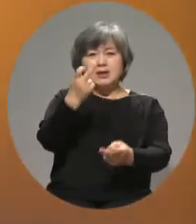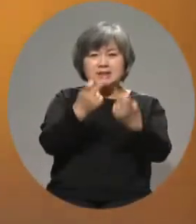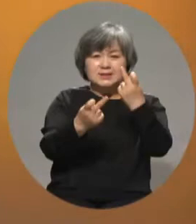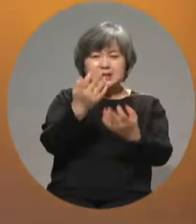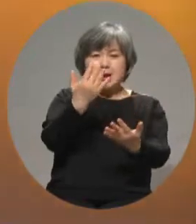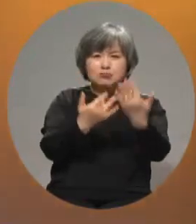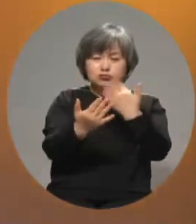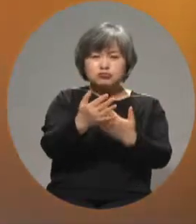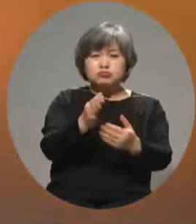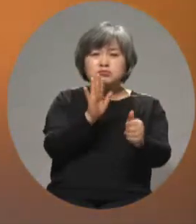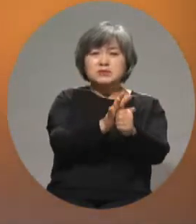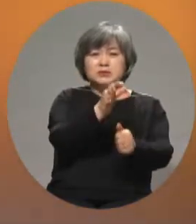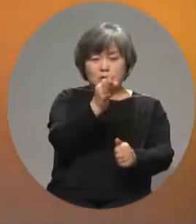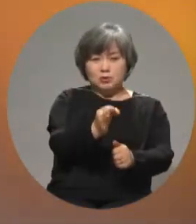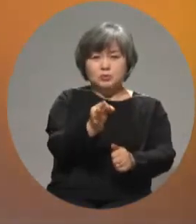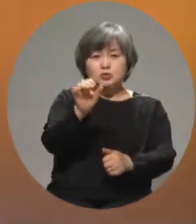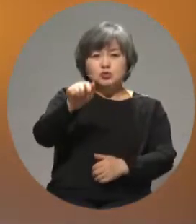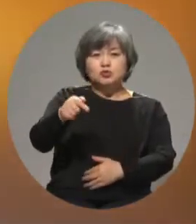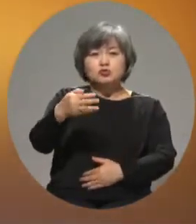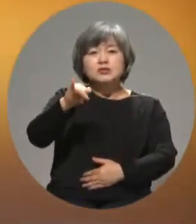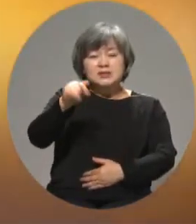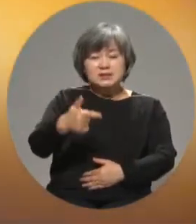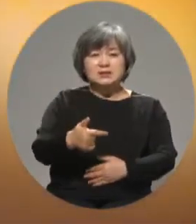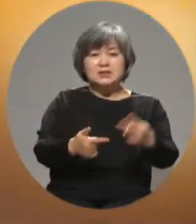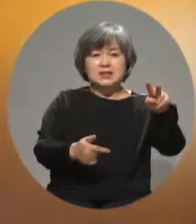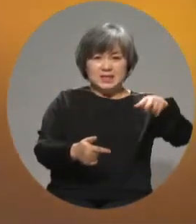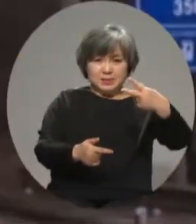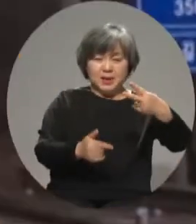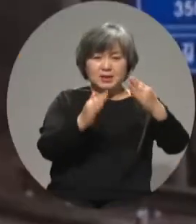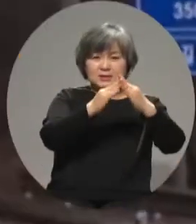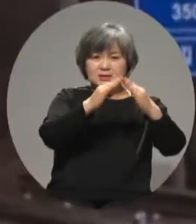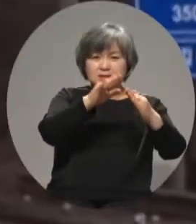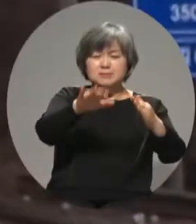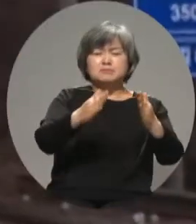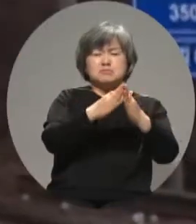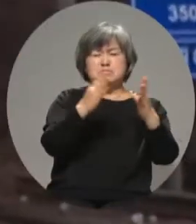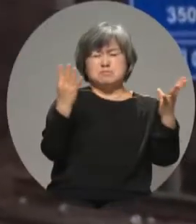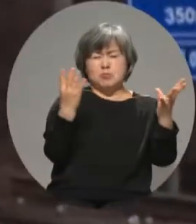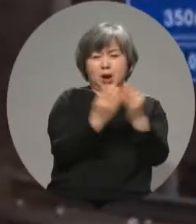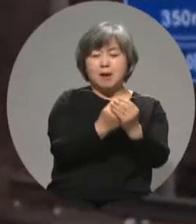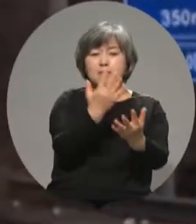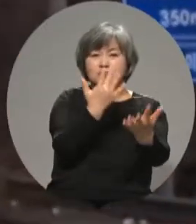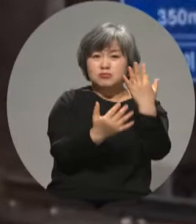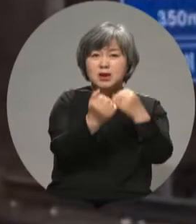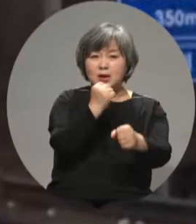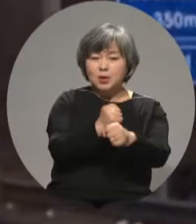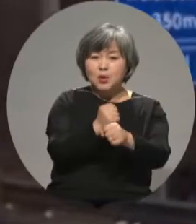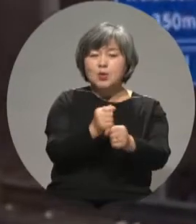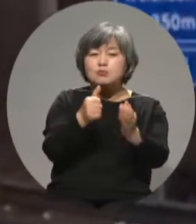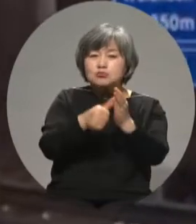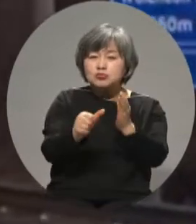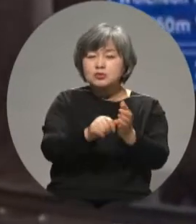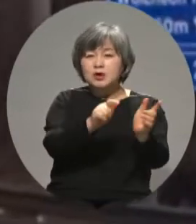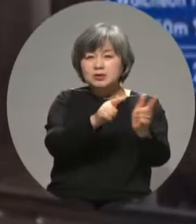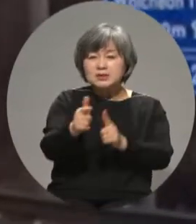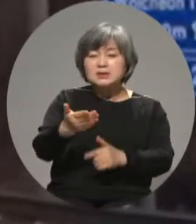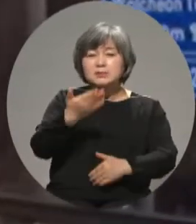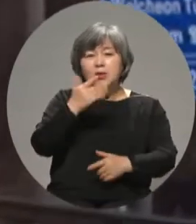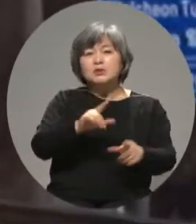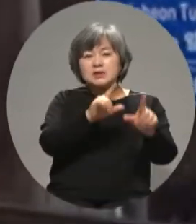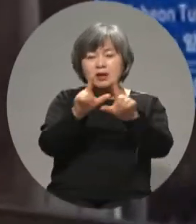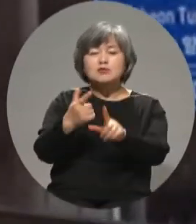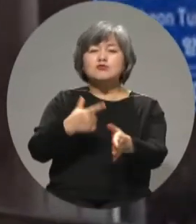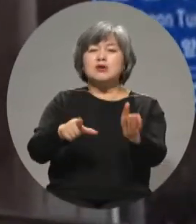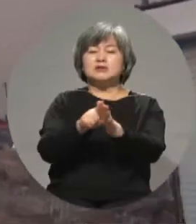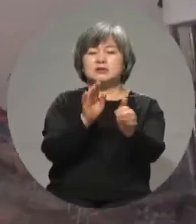긴급지원 금은 경북 울진의 200여 세대 된 주택이 전소된 위기 가구를 위한 생필품과 생계비 등으로 사용될